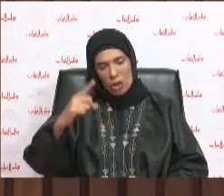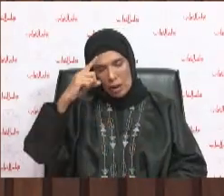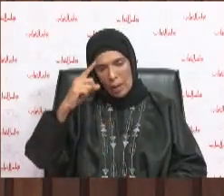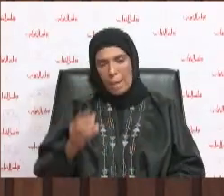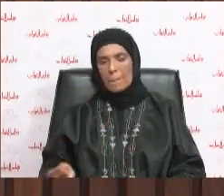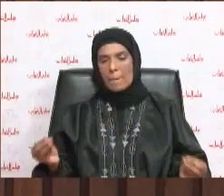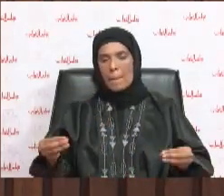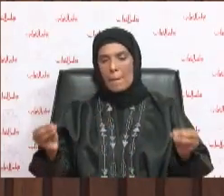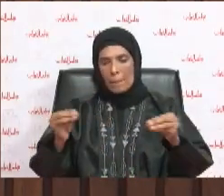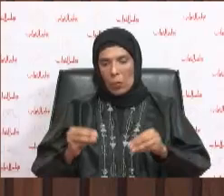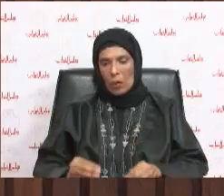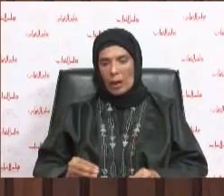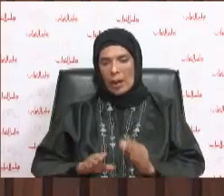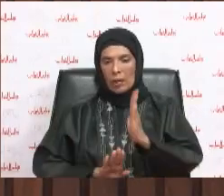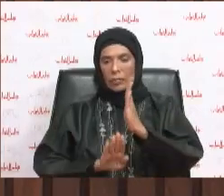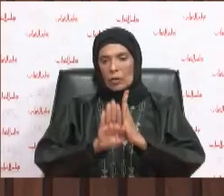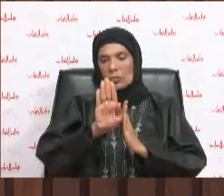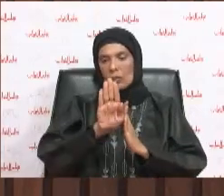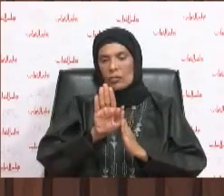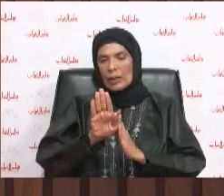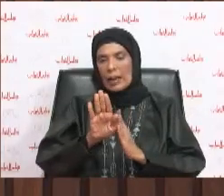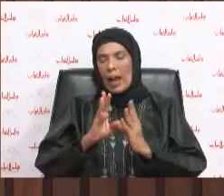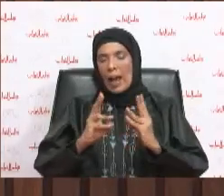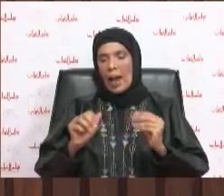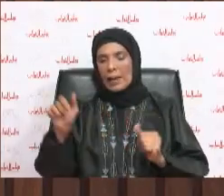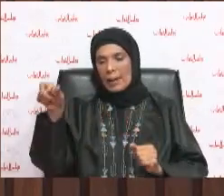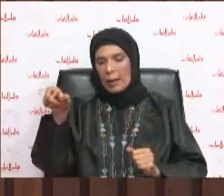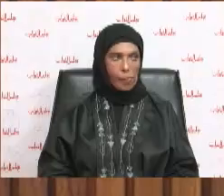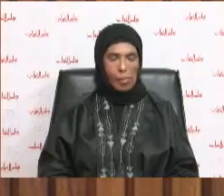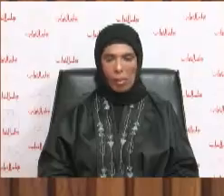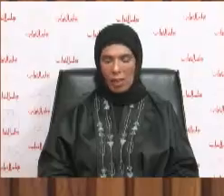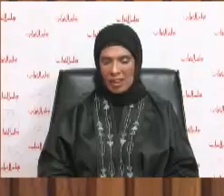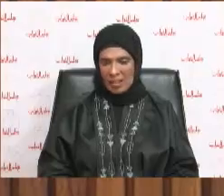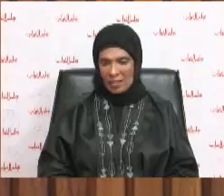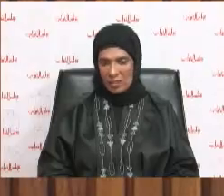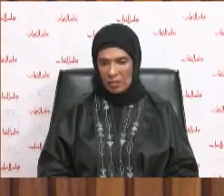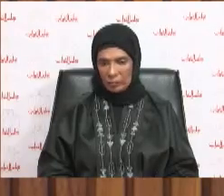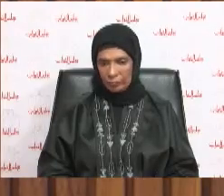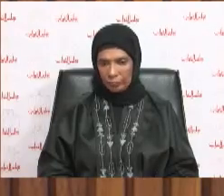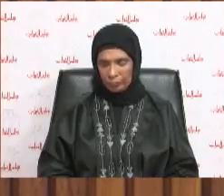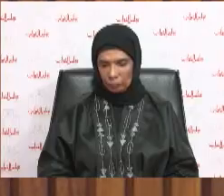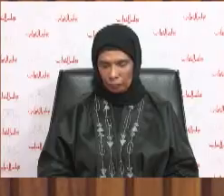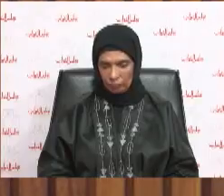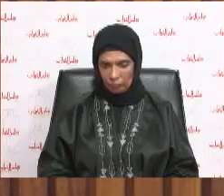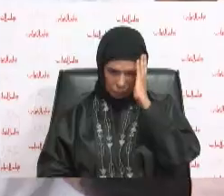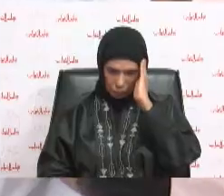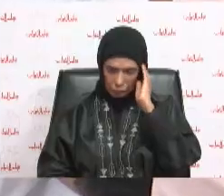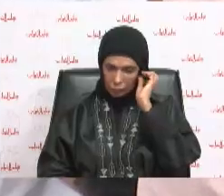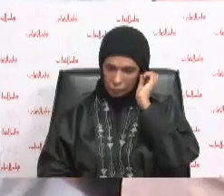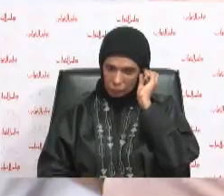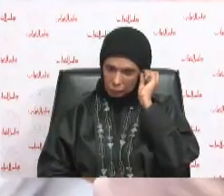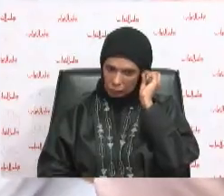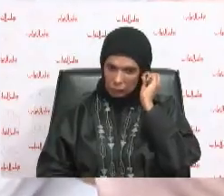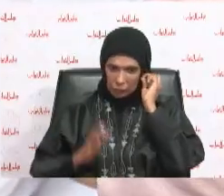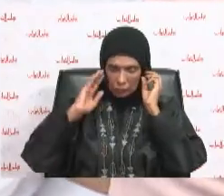نكثف وزياده النمو في الاعداد المسافرين والطائرات. شكرا سيدي. سعاده النائب زينب عبد الامير، تفضلي. شكرا